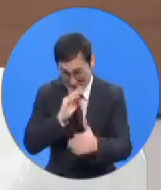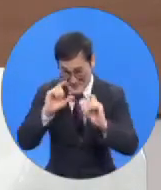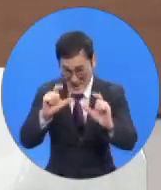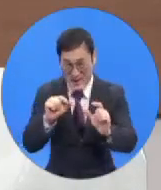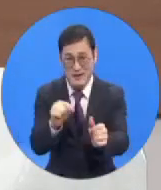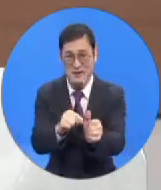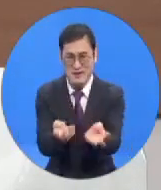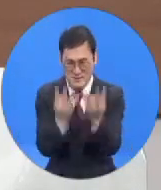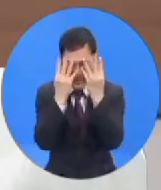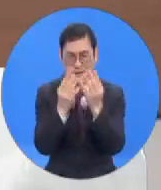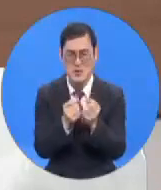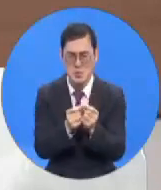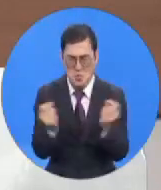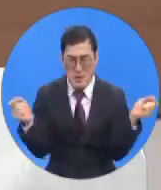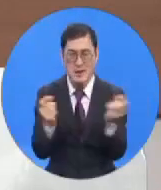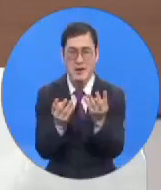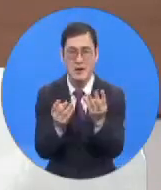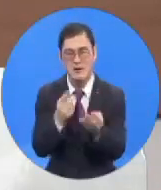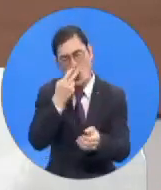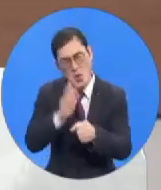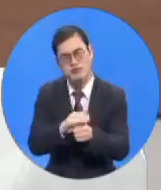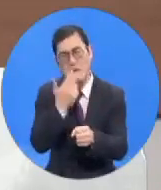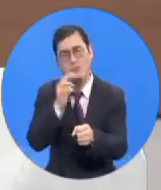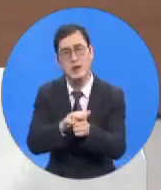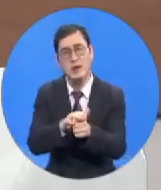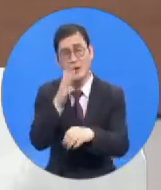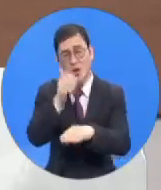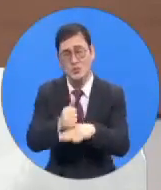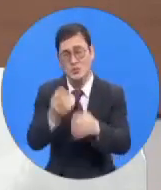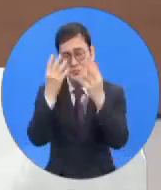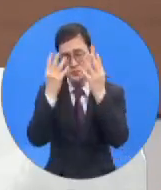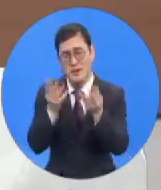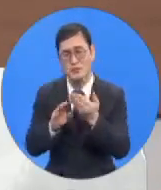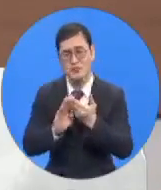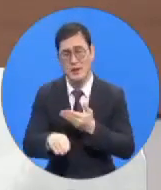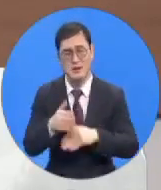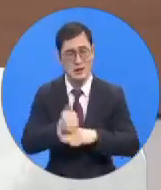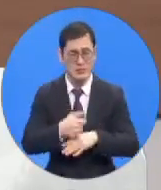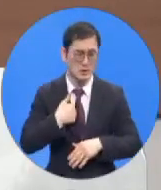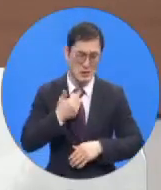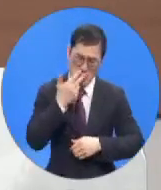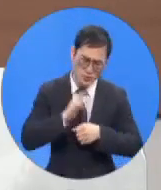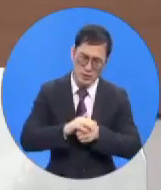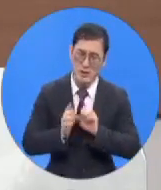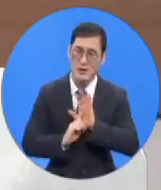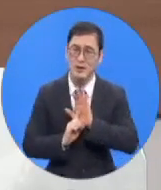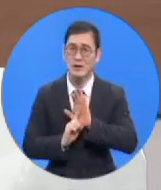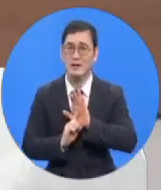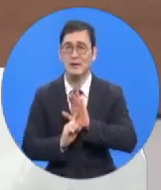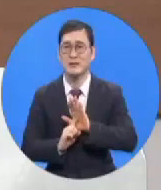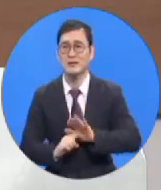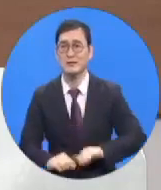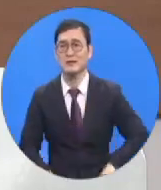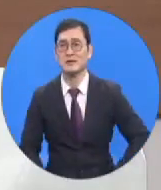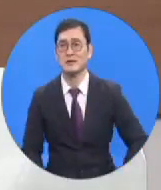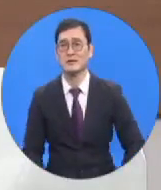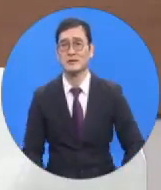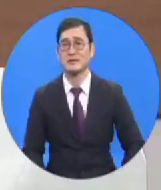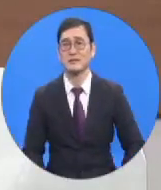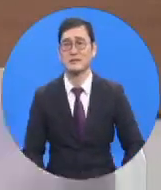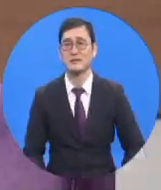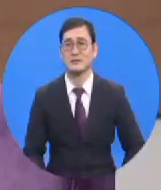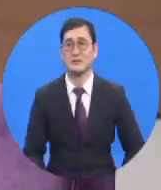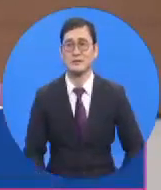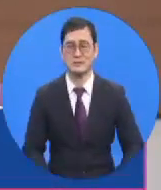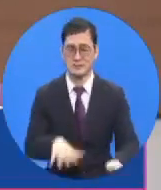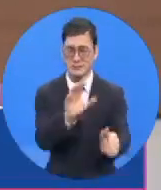정말로 지금 우리 영화도 나오고 그랬지만 그렇죠. 그러니까 나쁜 놈 잡아라. 나쁜 놈 그 옆에서 이렇게 이제 아무래도 수상하고 경찰이